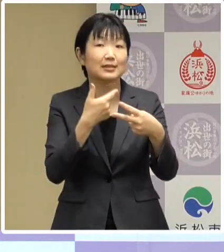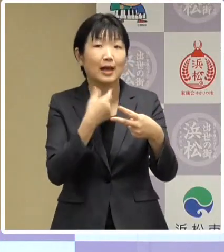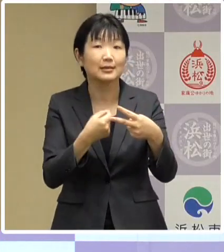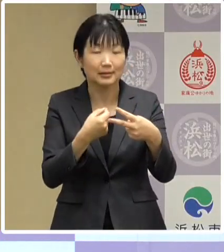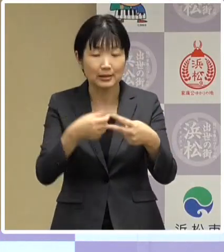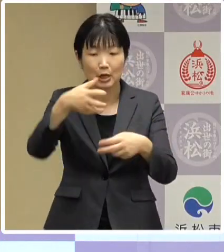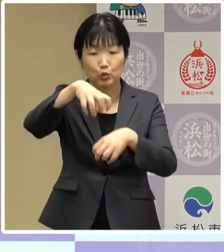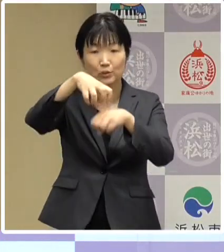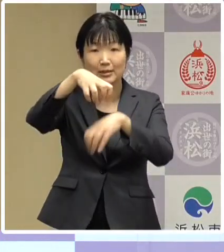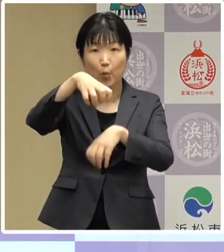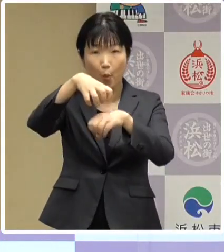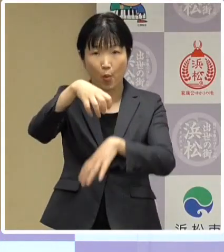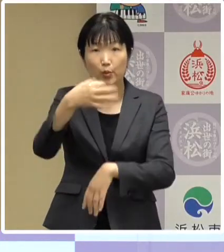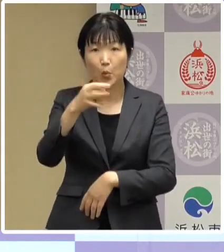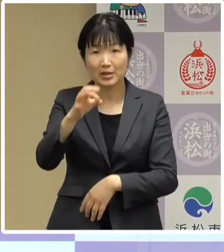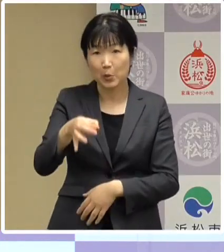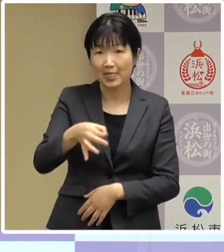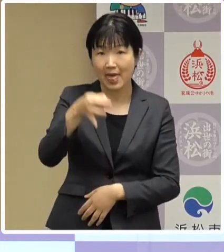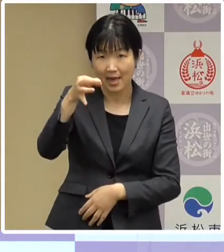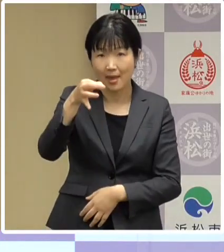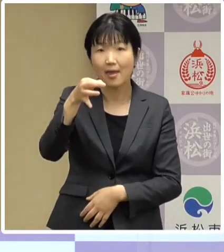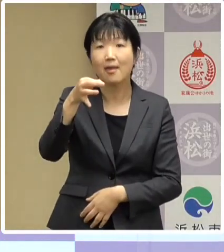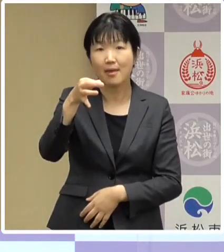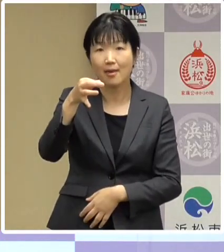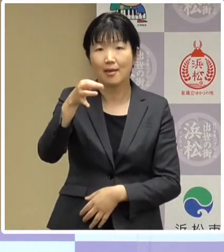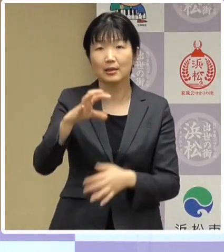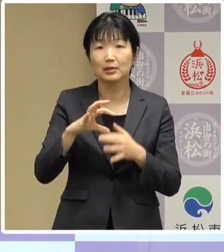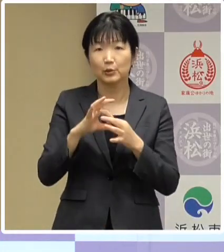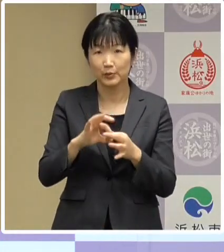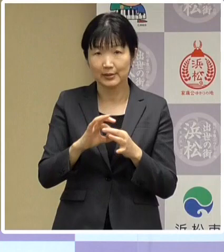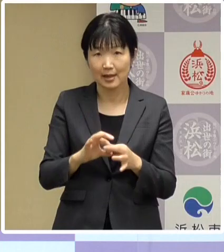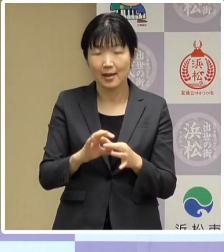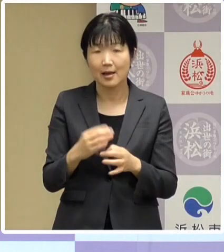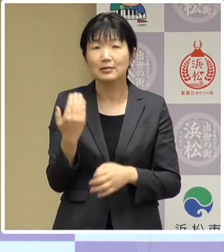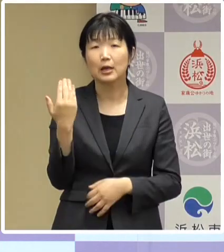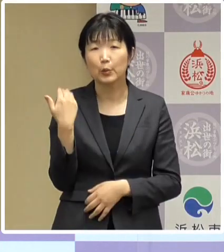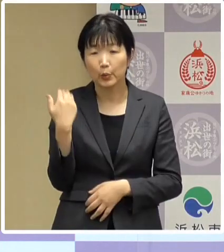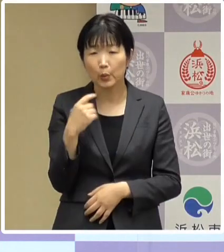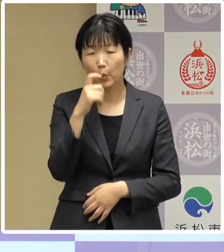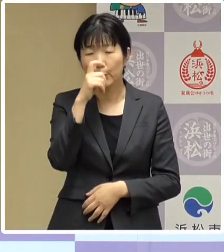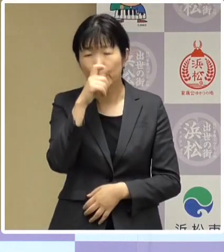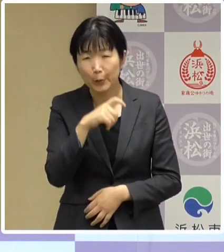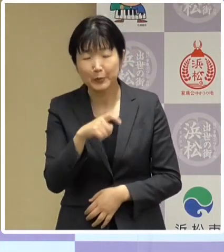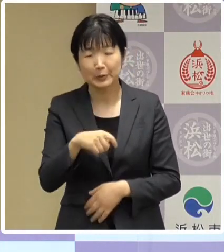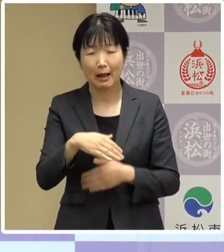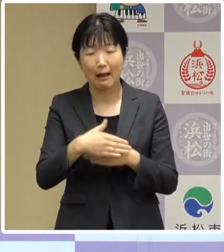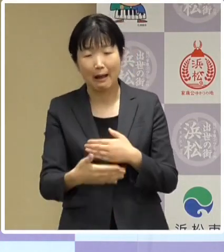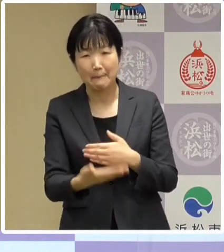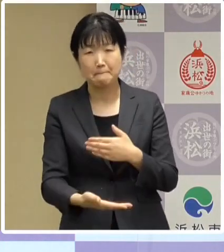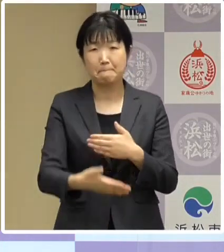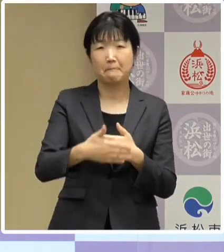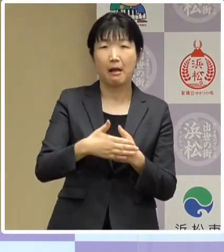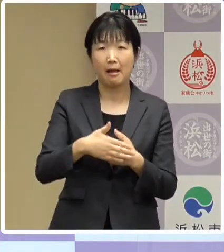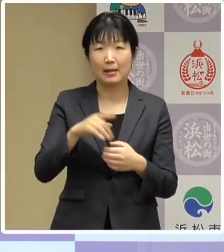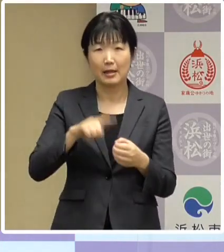水道料金の値上げの検討、先ほどの、老朽化の対応ということで、コストがかさむという話